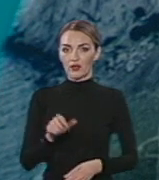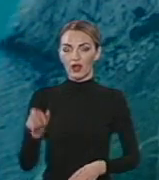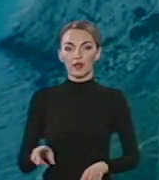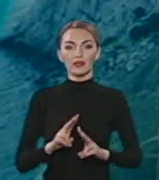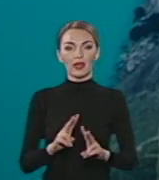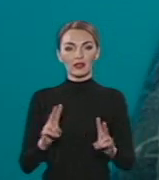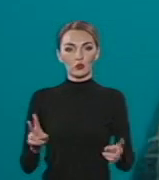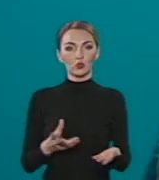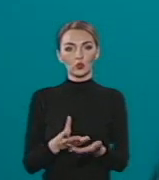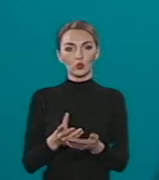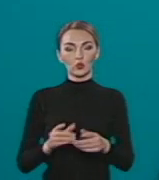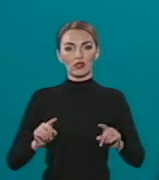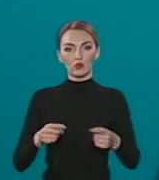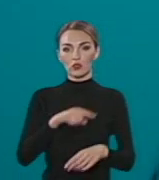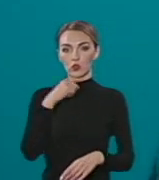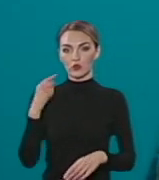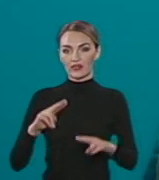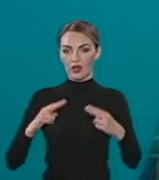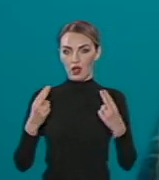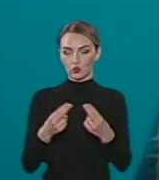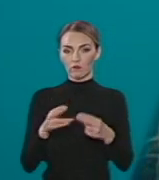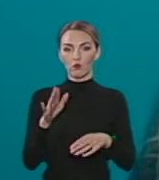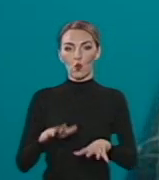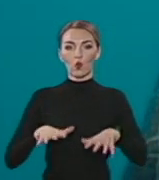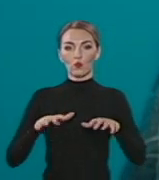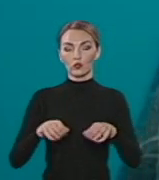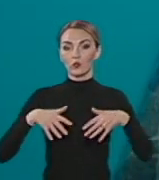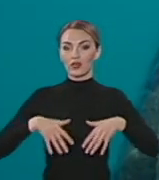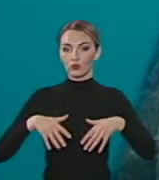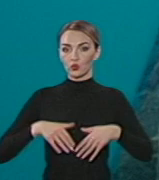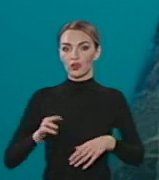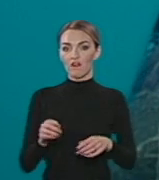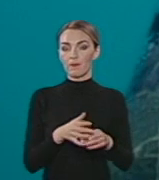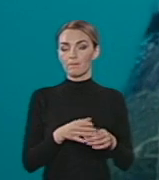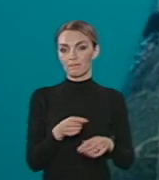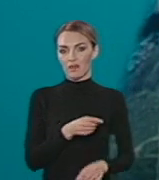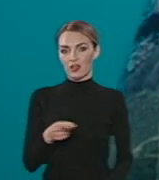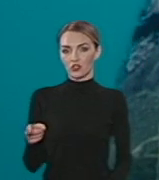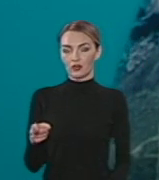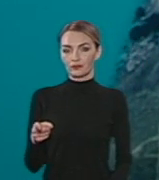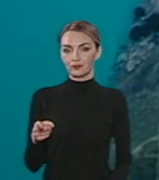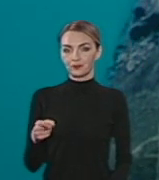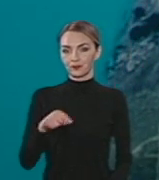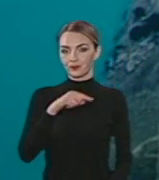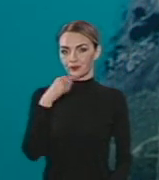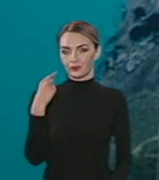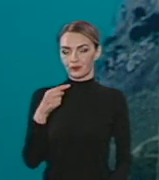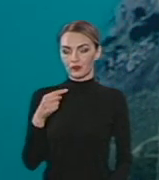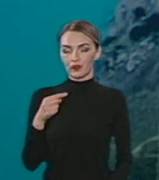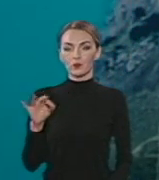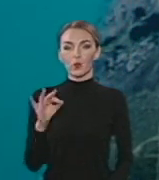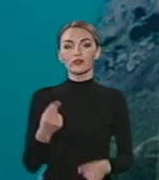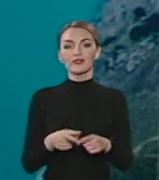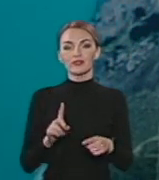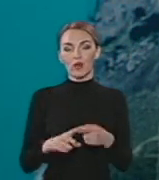які утримуються Російською Федерацією в окупованому Криму та в межах Російської Федерації. Про все це